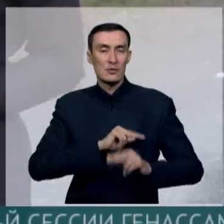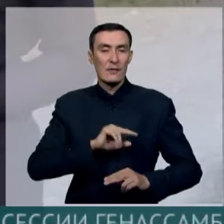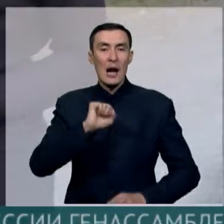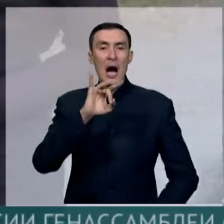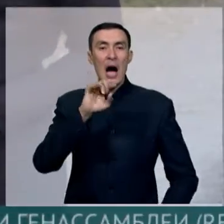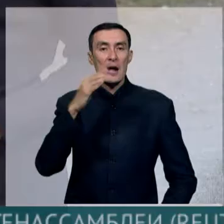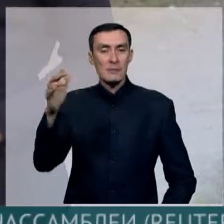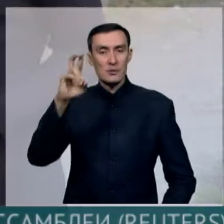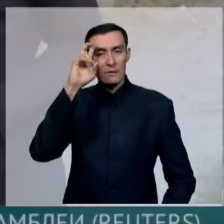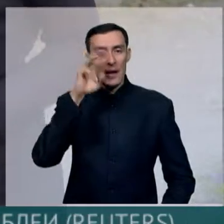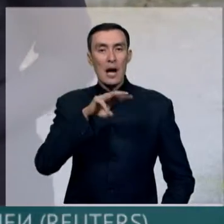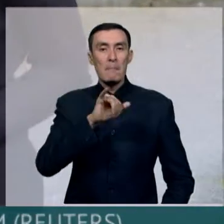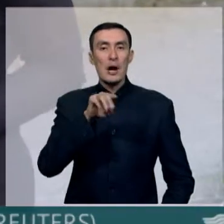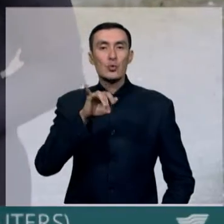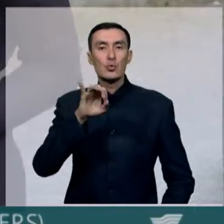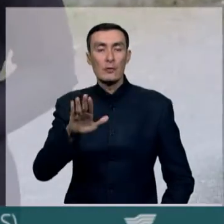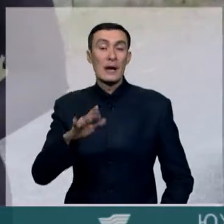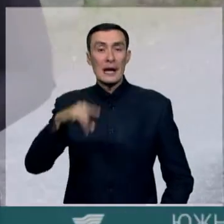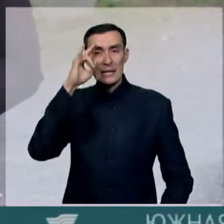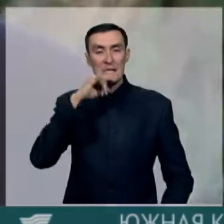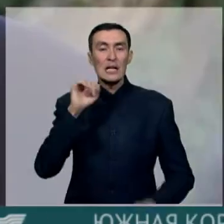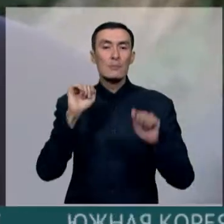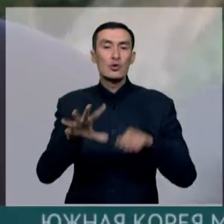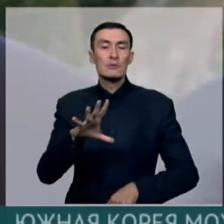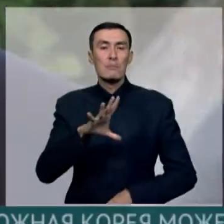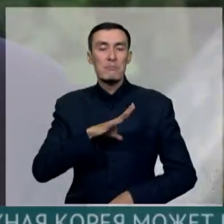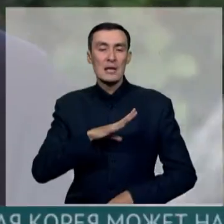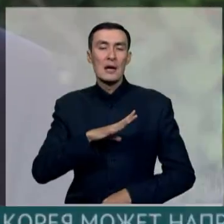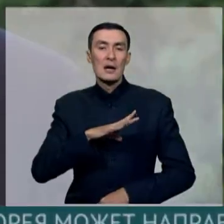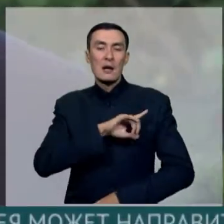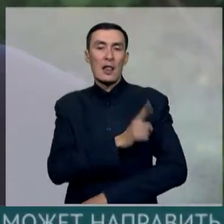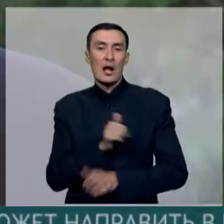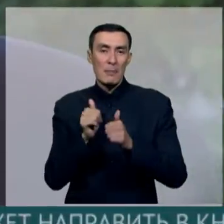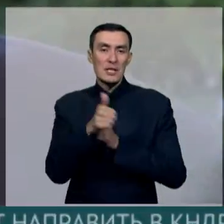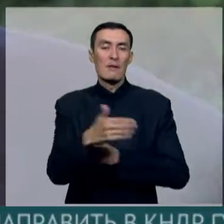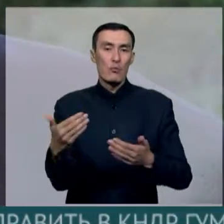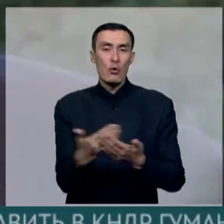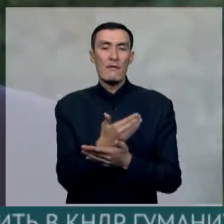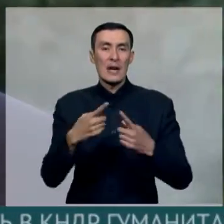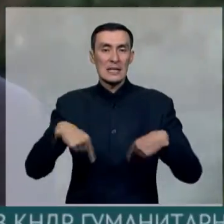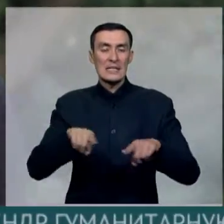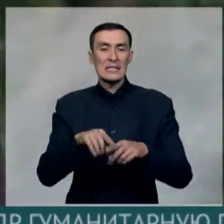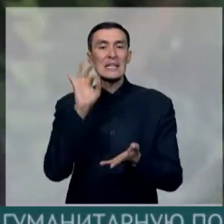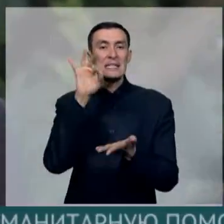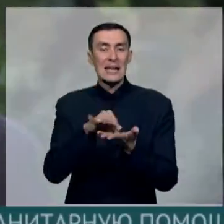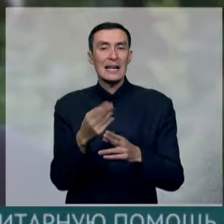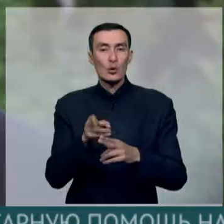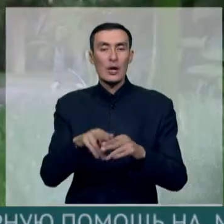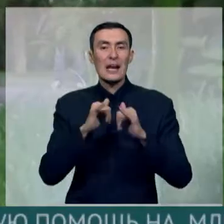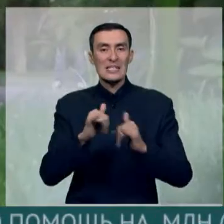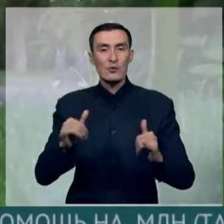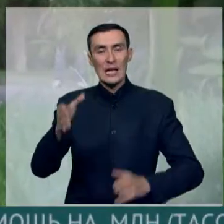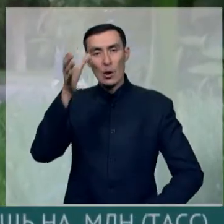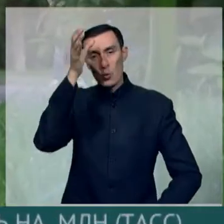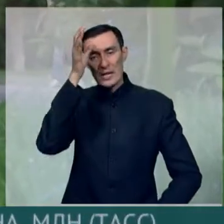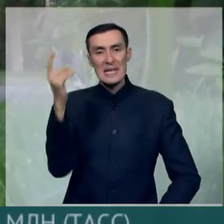арабскими странами Вячеслава Матузова, Казахстан может стать локомотивом нового объединения, цель которого – развитие